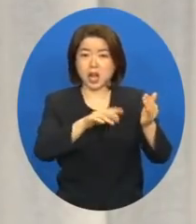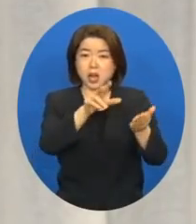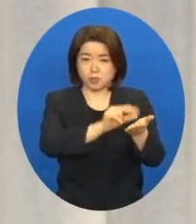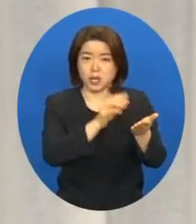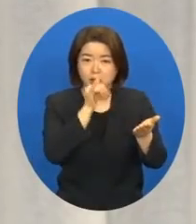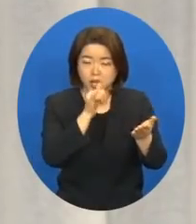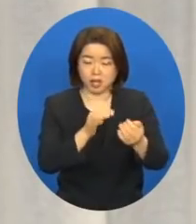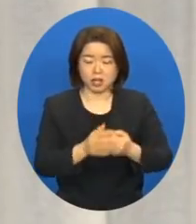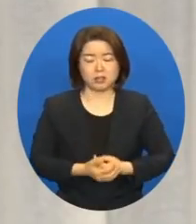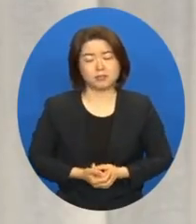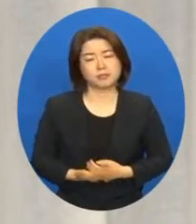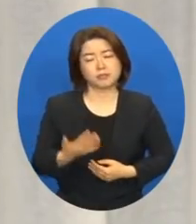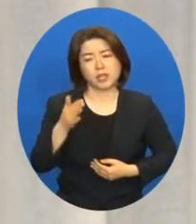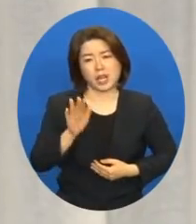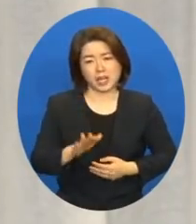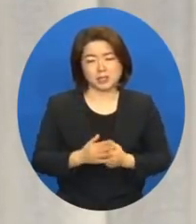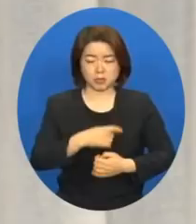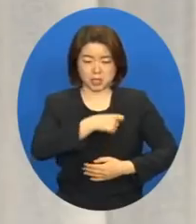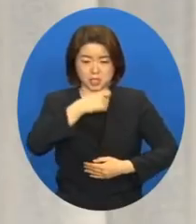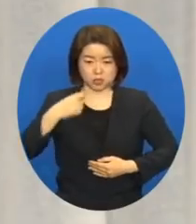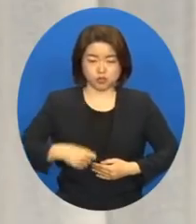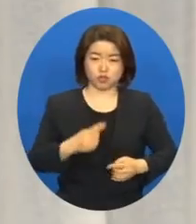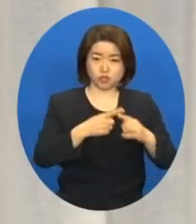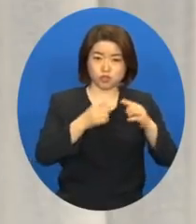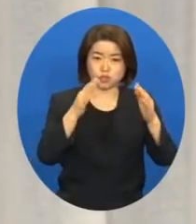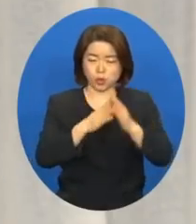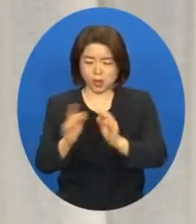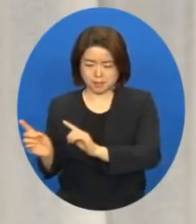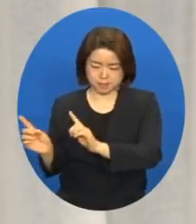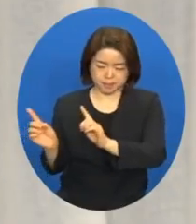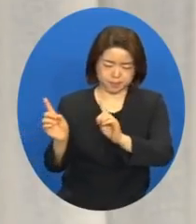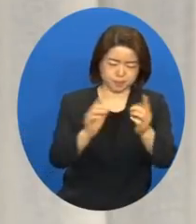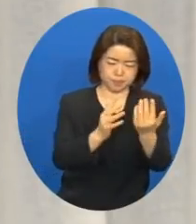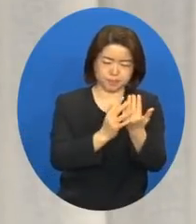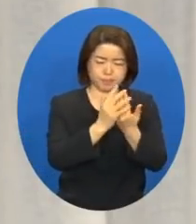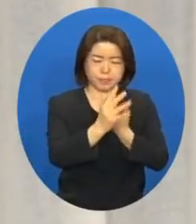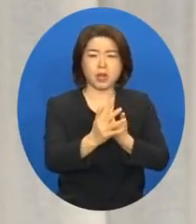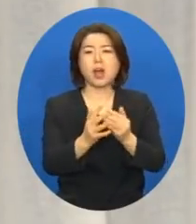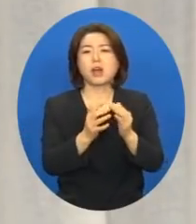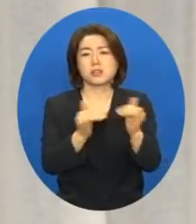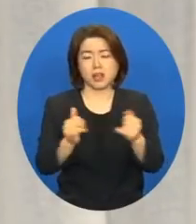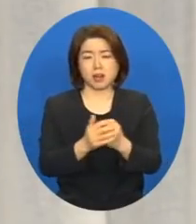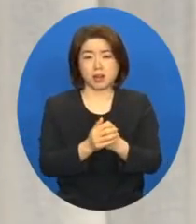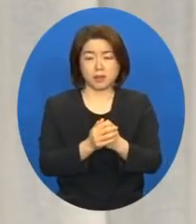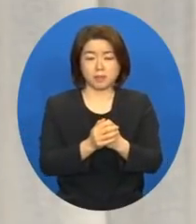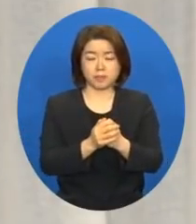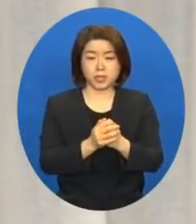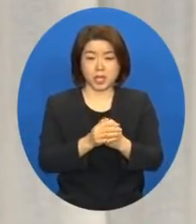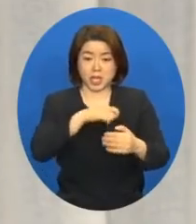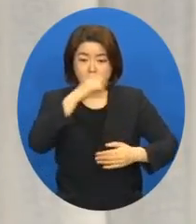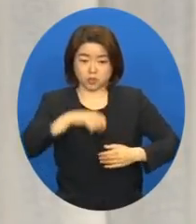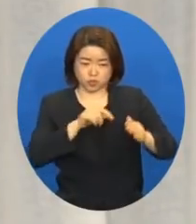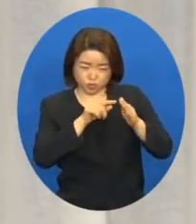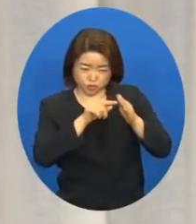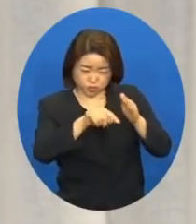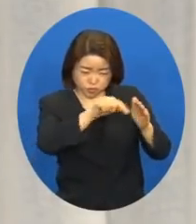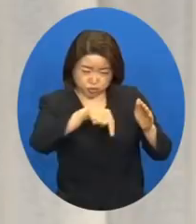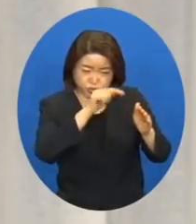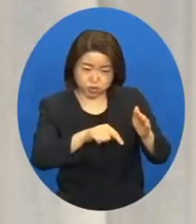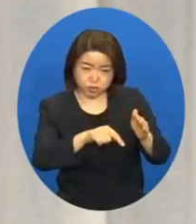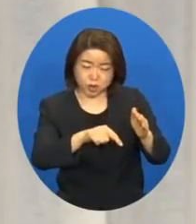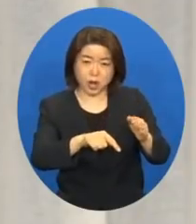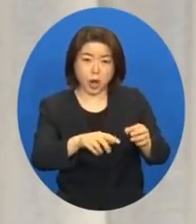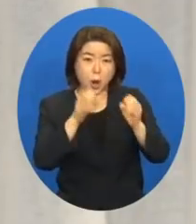허드슨 테일러 선교사는 중국 교회를 살려낸 분입니다. 내지 선교회를 만들고 오직 주님만 바라보고 주님만